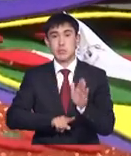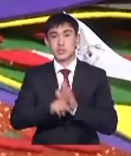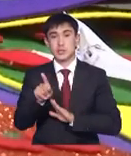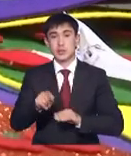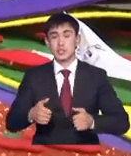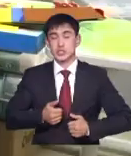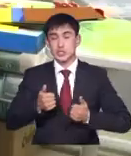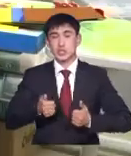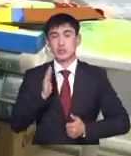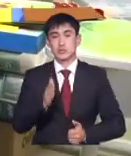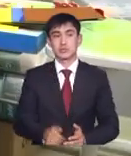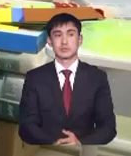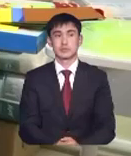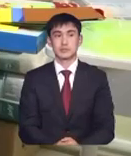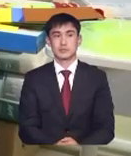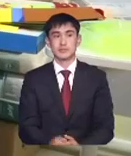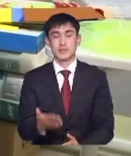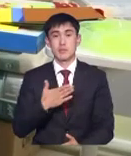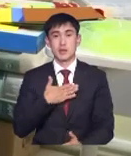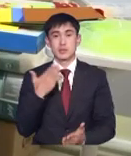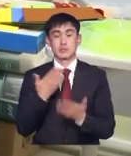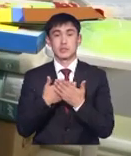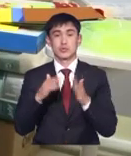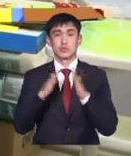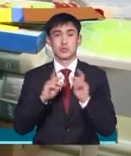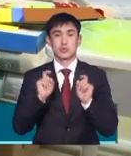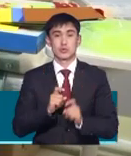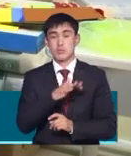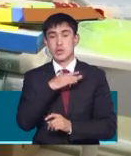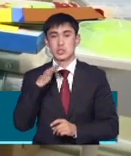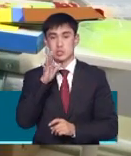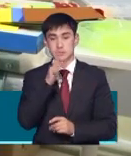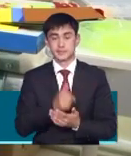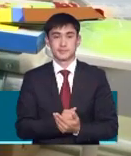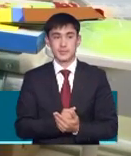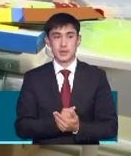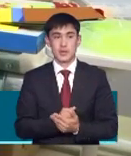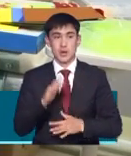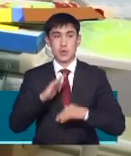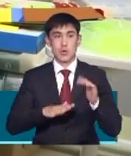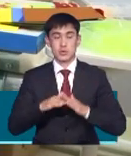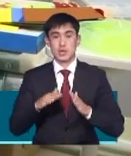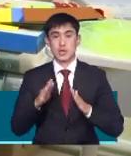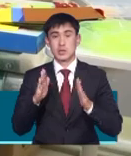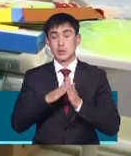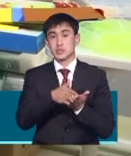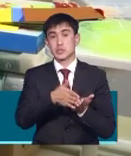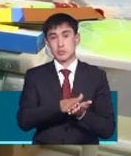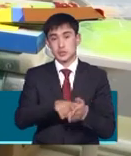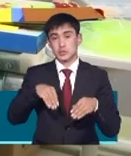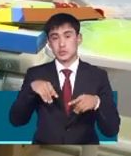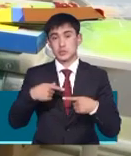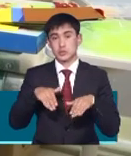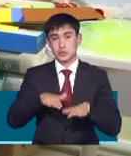жігерлендіріп отыр дейді. Мен мысалы үйде отырдым баламен неше жыл. Қолдан домашний тапочкаларды оқимын. Басқа мамалар